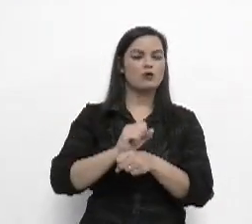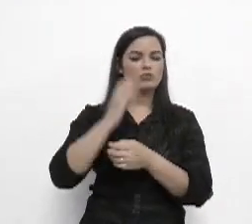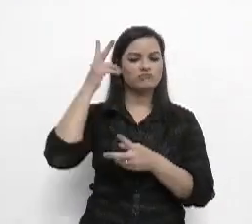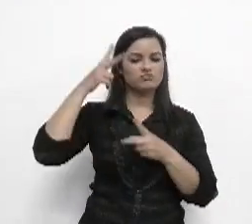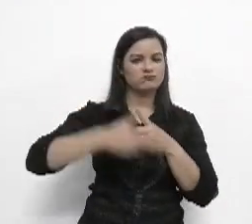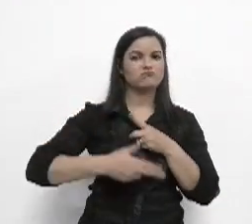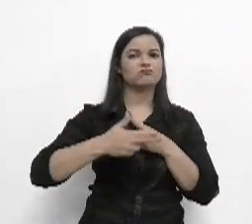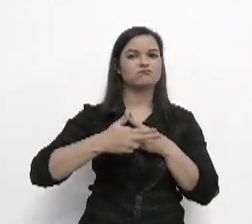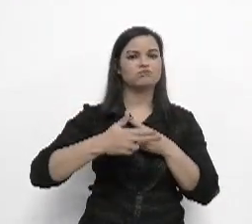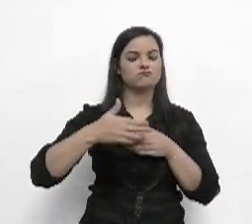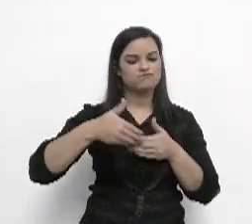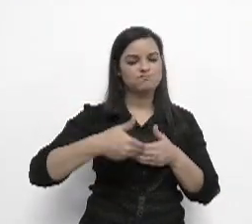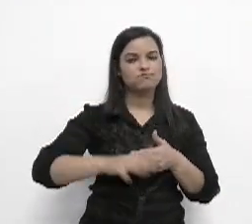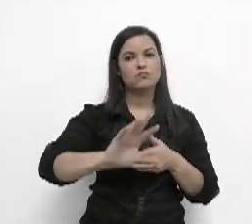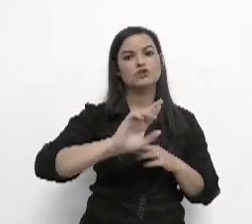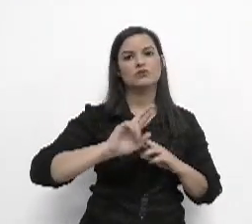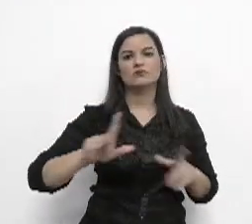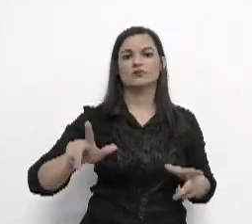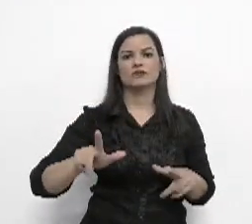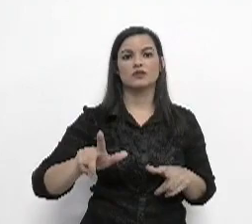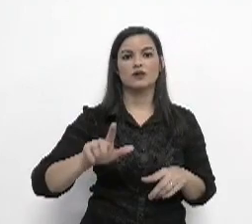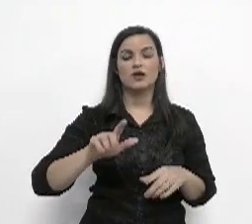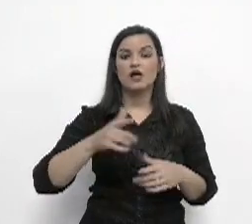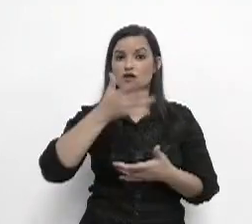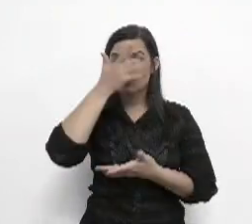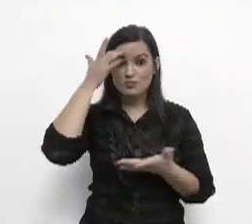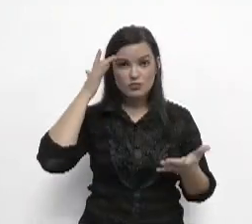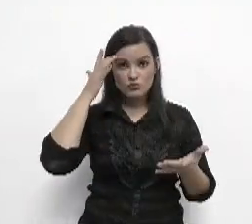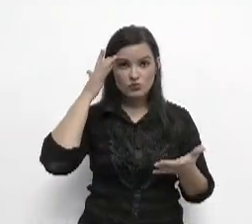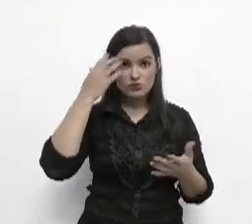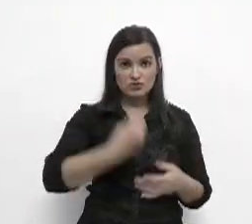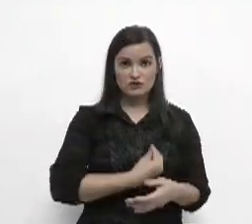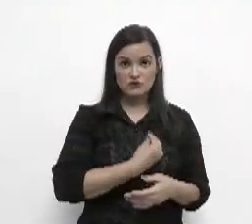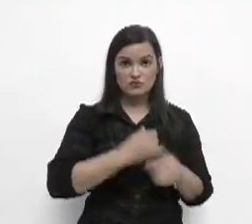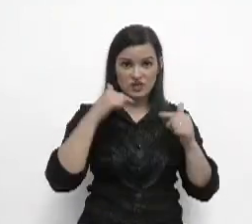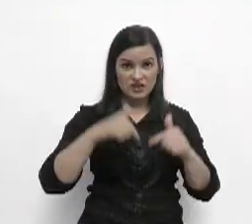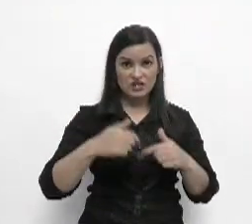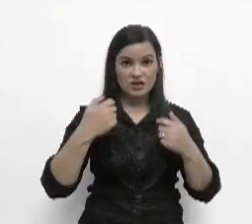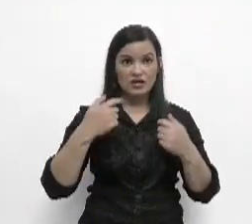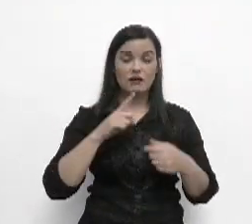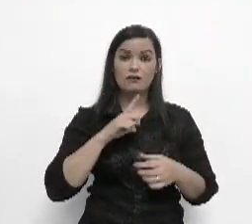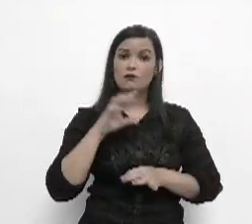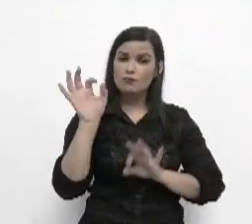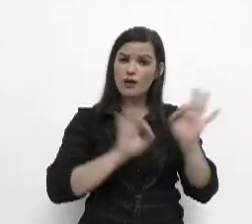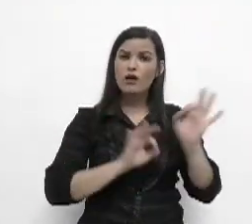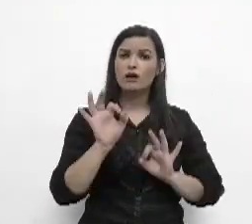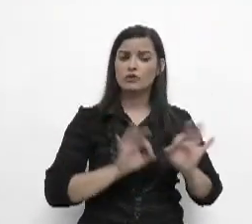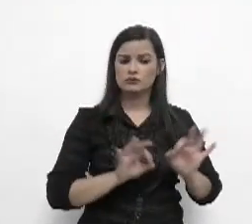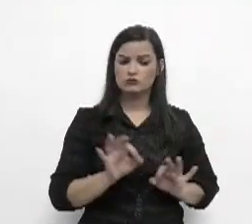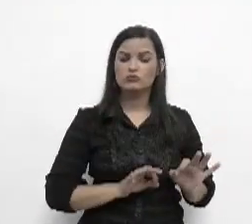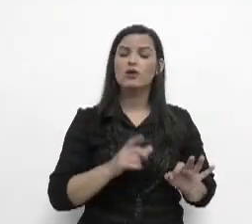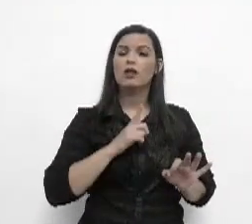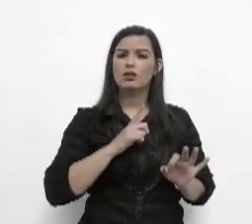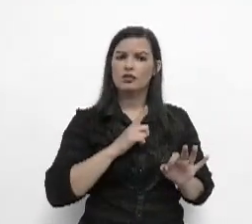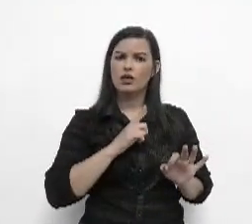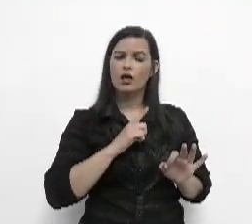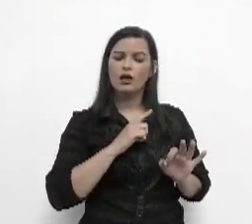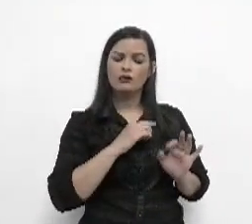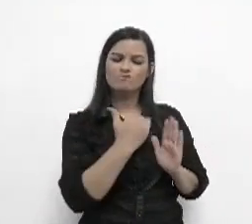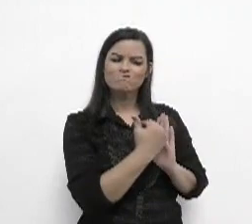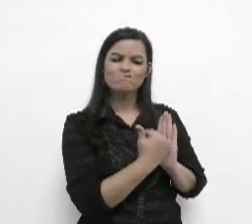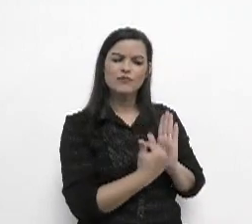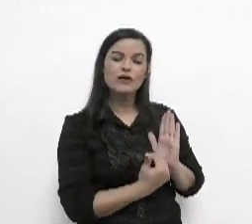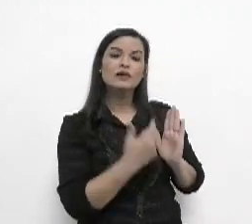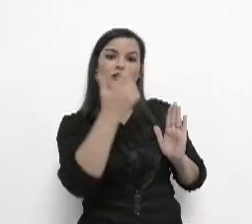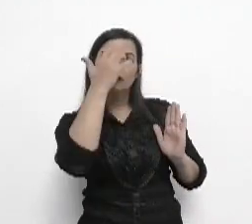계획이 있습니다. Todas as pessoas que vivem nesse mundo, elas possuem planos em sua vida. 자신들이 성취하고 싶은 그런 목표가 있습니다. Possuem propósito na qual que